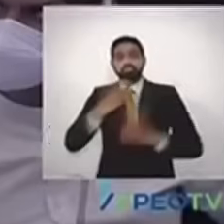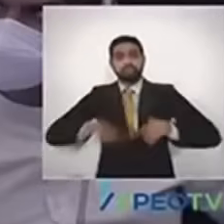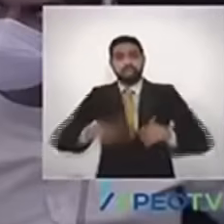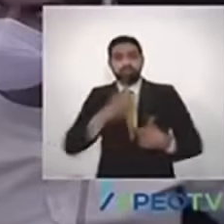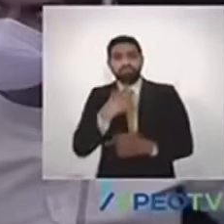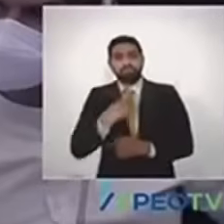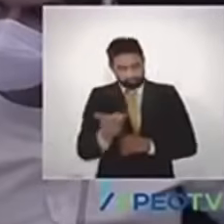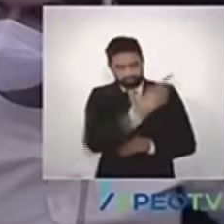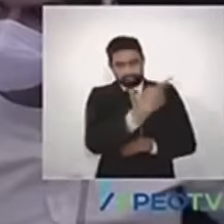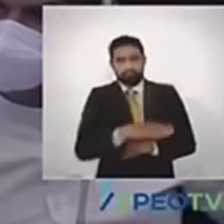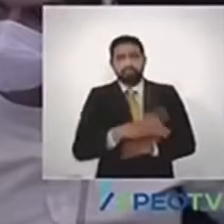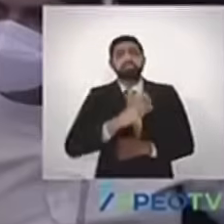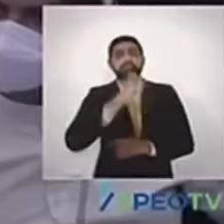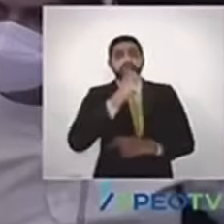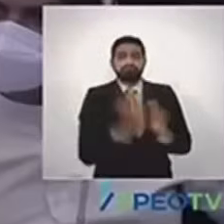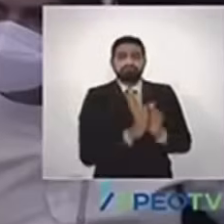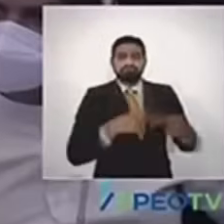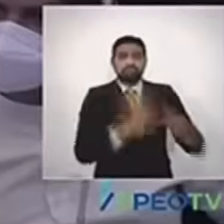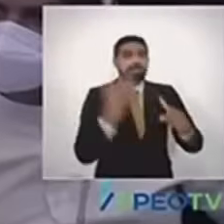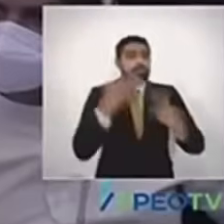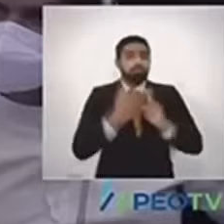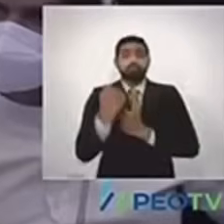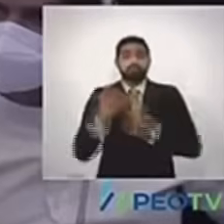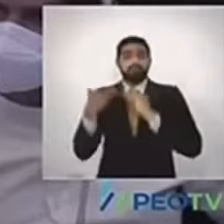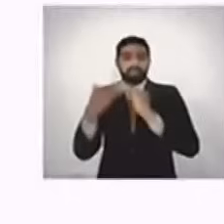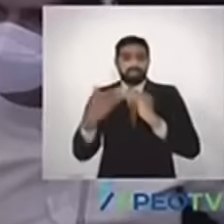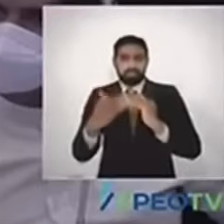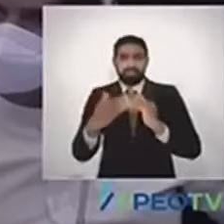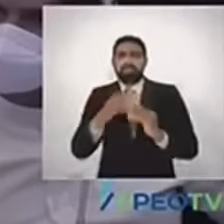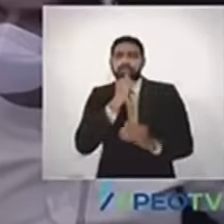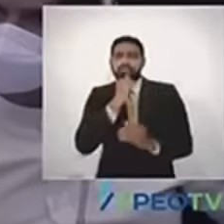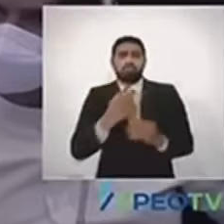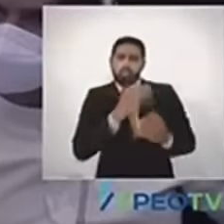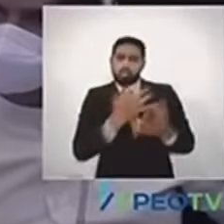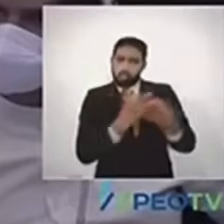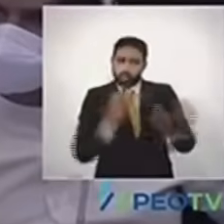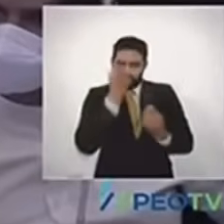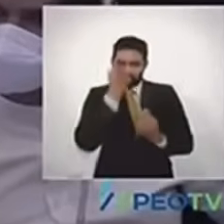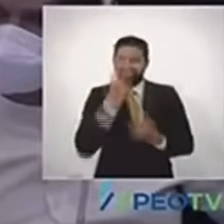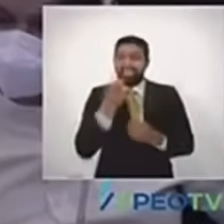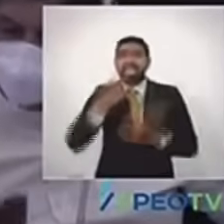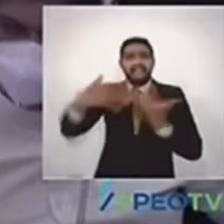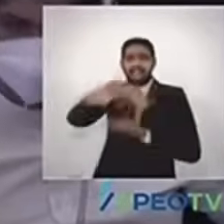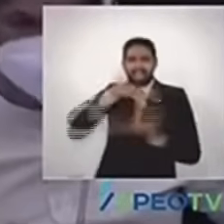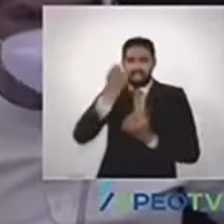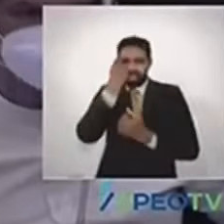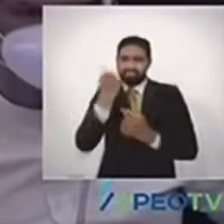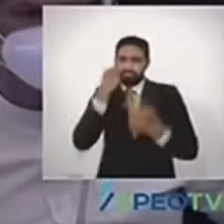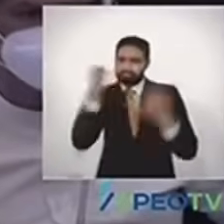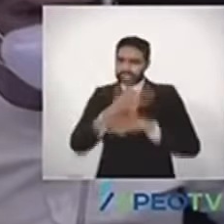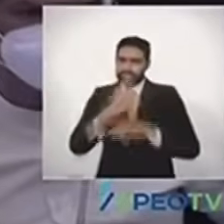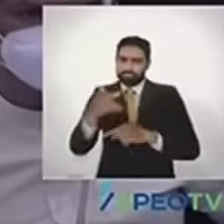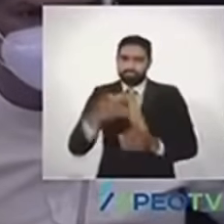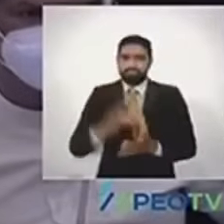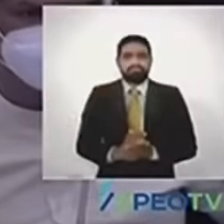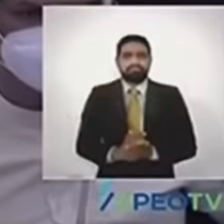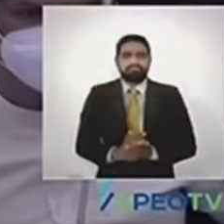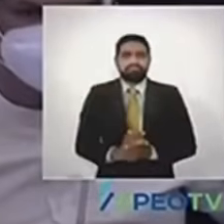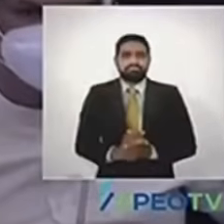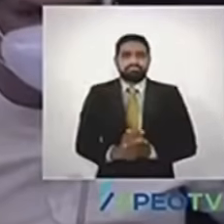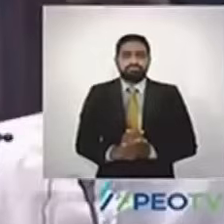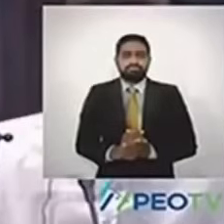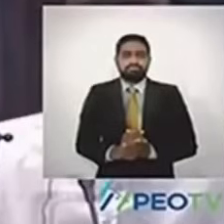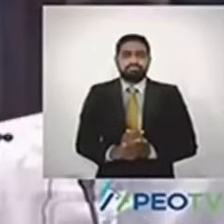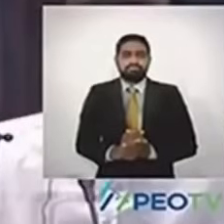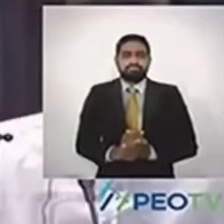matter. Do not mess it up. වෙනම නීතිඥයෙක් ඉදිරිපත් කරලා අපේ මතය අපි උසාවියට ඉදිරිපත් කරනවා. ඒක තමුන්නාසලා පටලවා